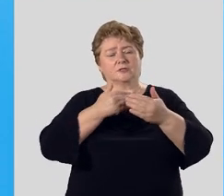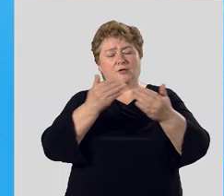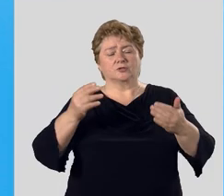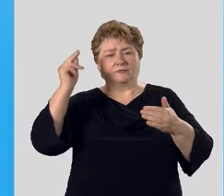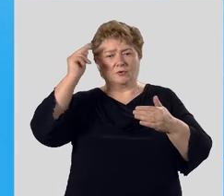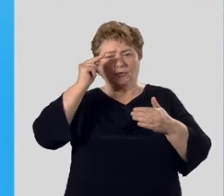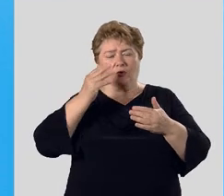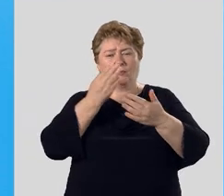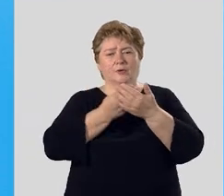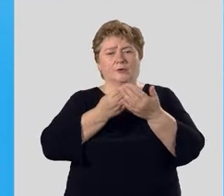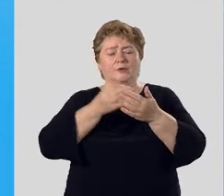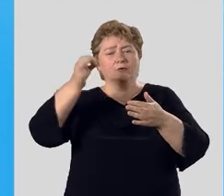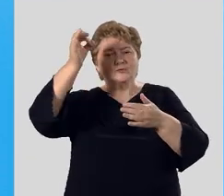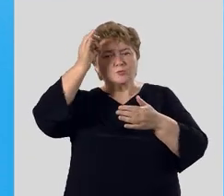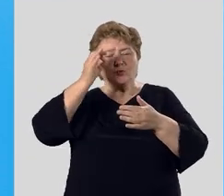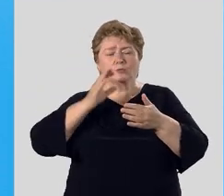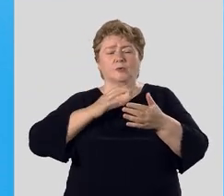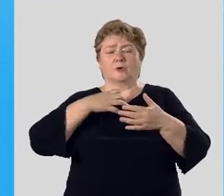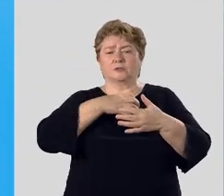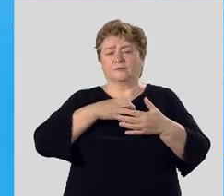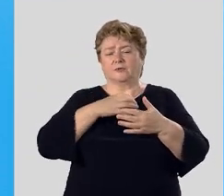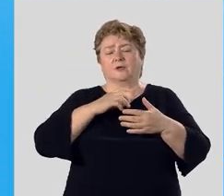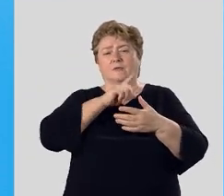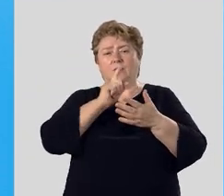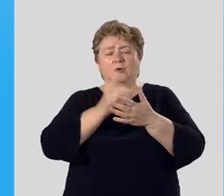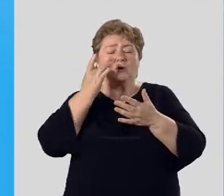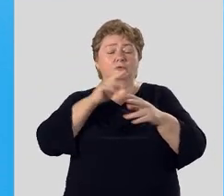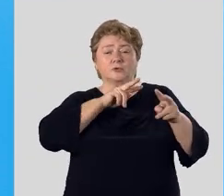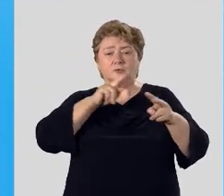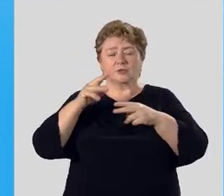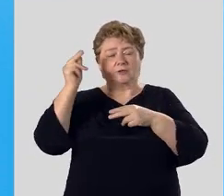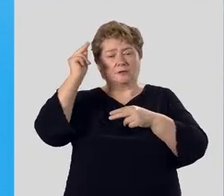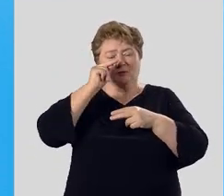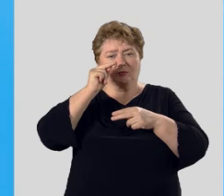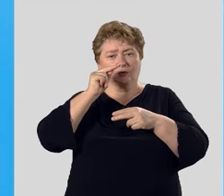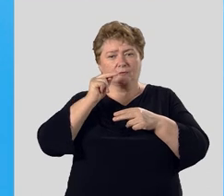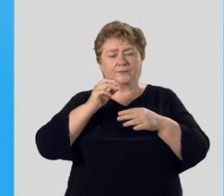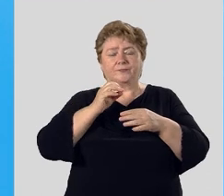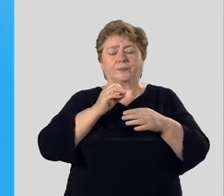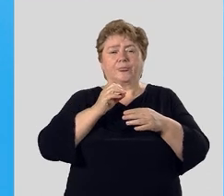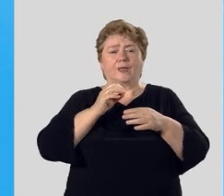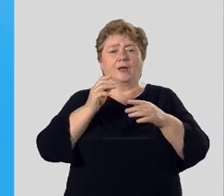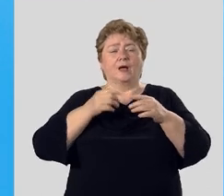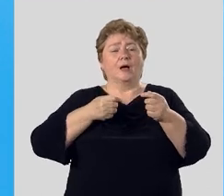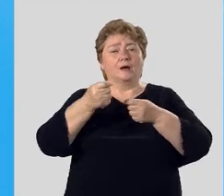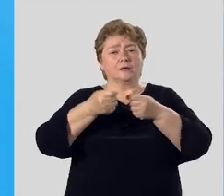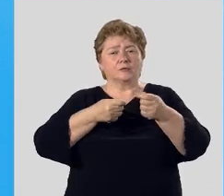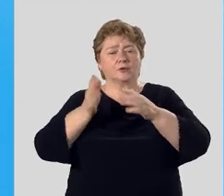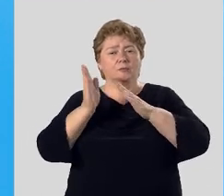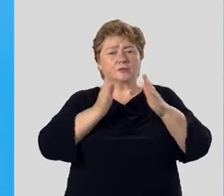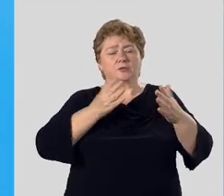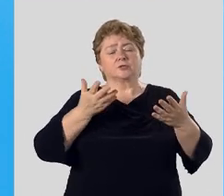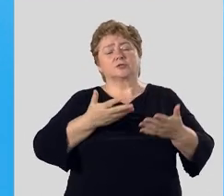нашего урока предлагаю вспомнить основные вопросы, которые мы рассмотрели на уроке. Итак, регуляция